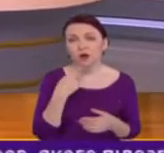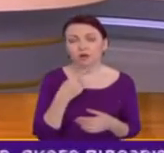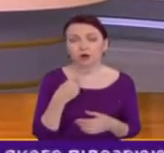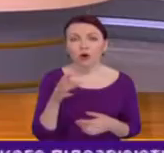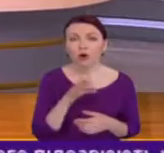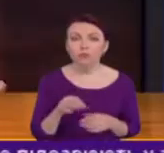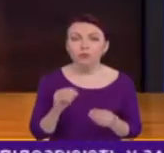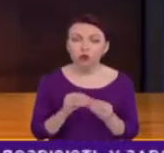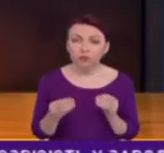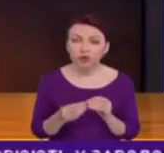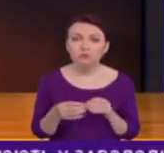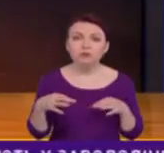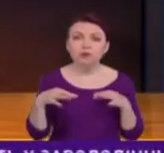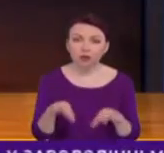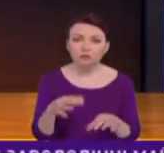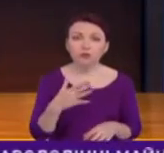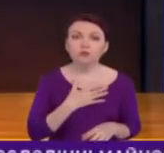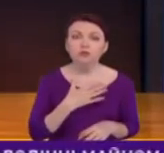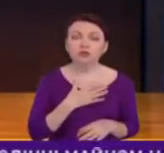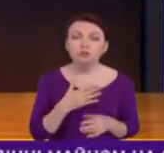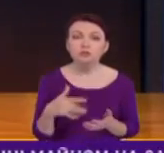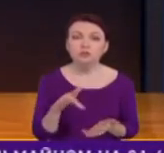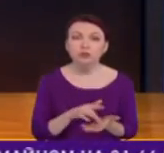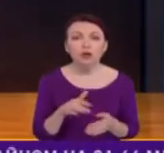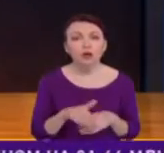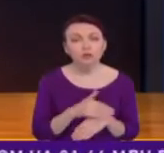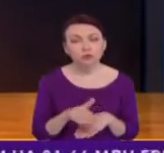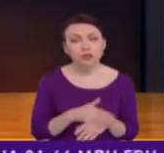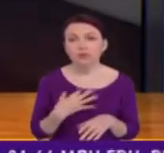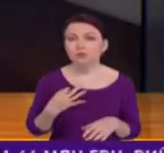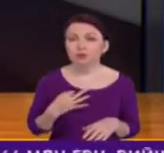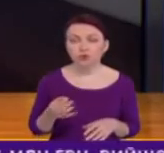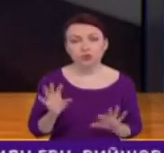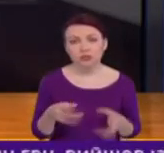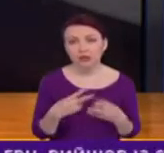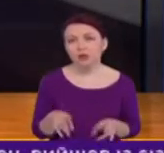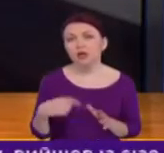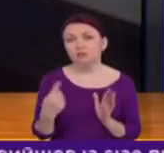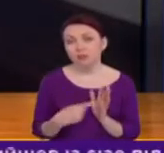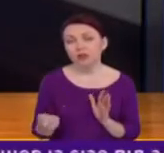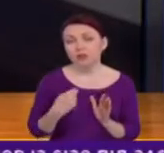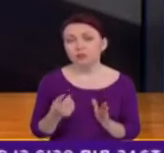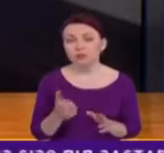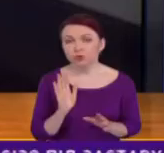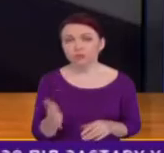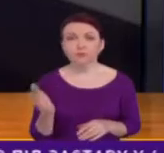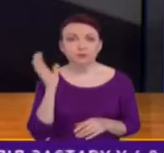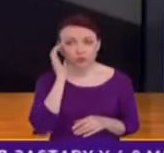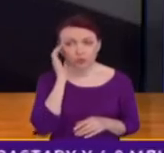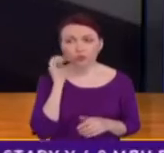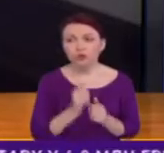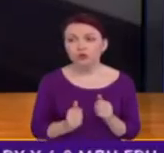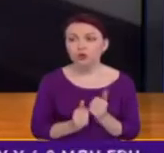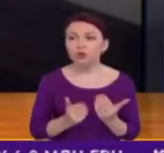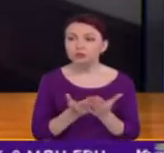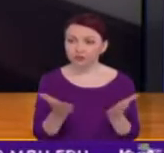які стосуються транспорту в нашому місті. Тож, будь ласка, не будьте байдужі, також ставте ваші питання. Ми будемо почути раді кожного з